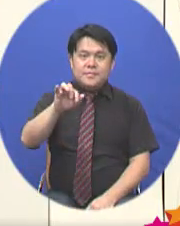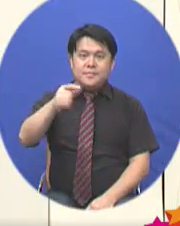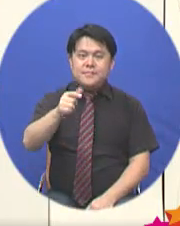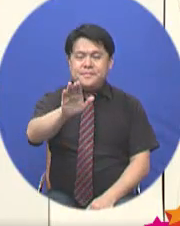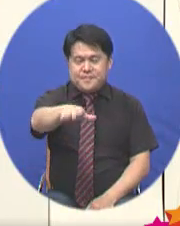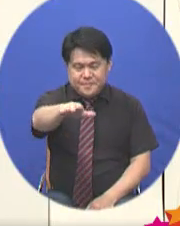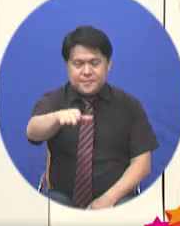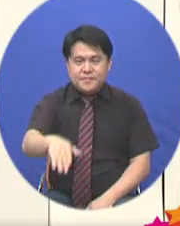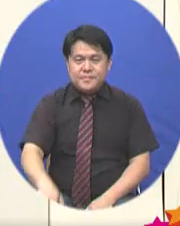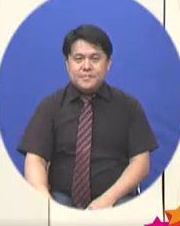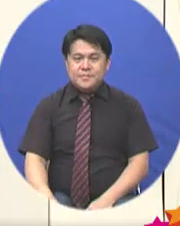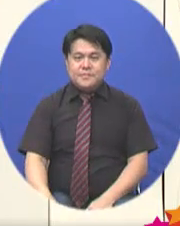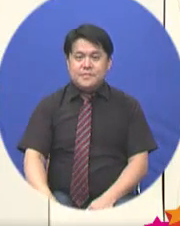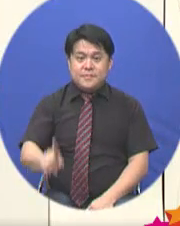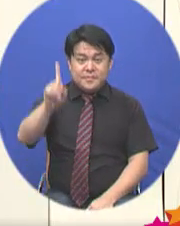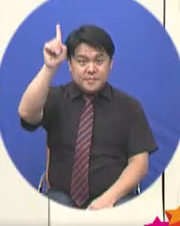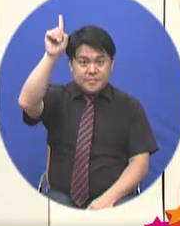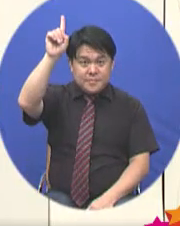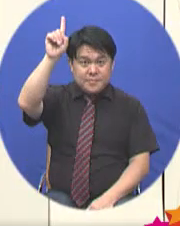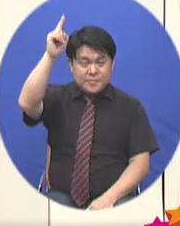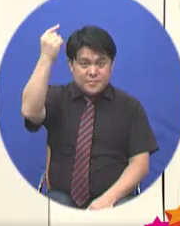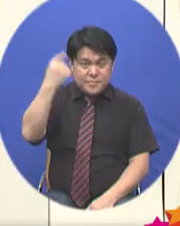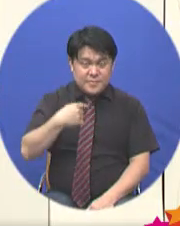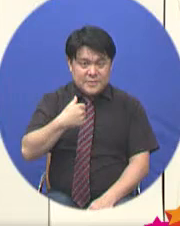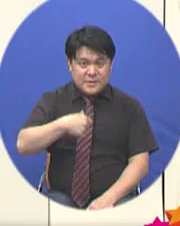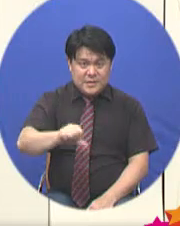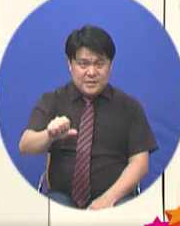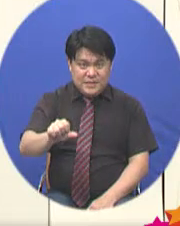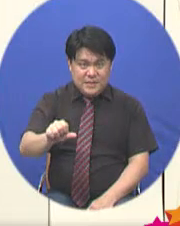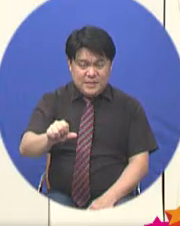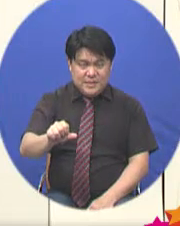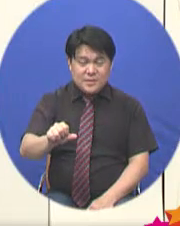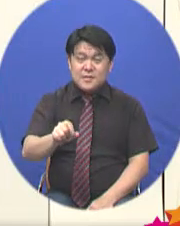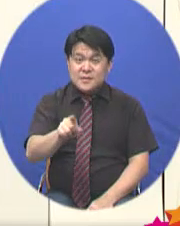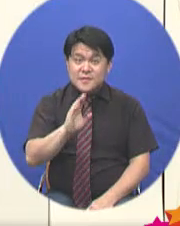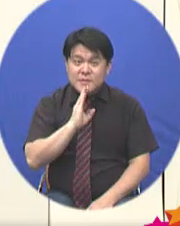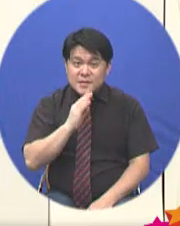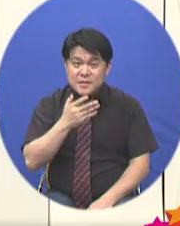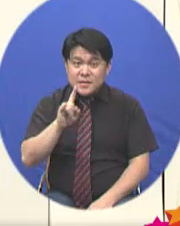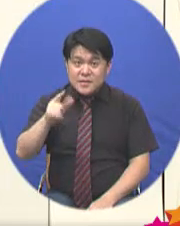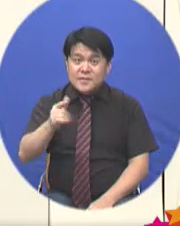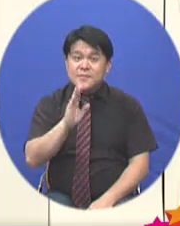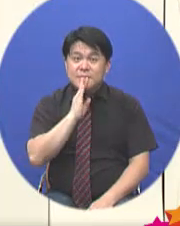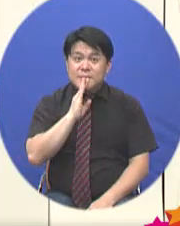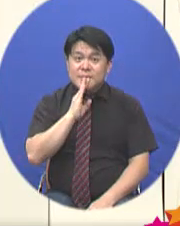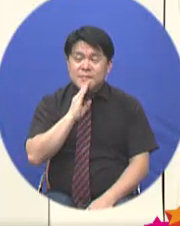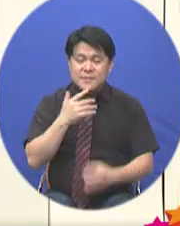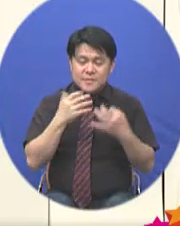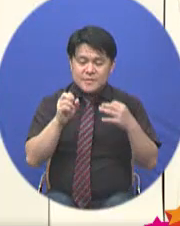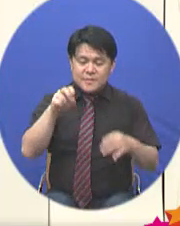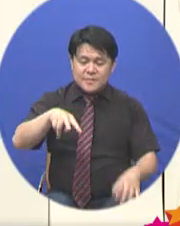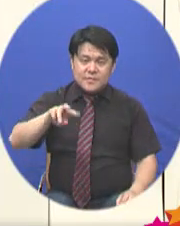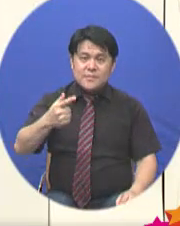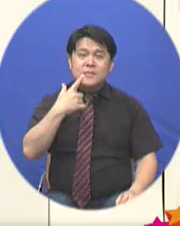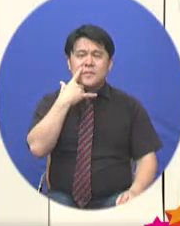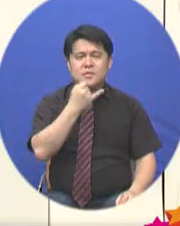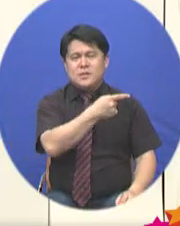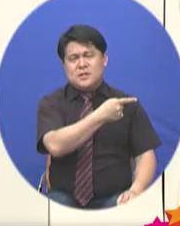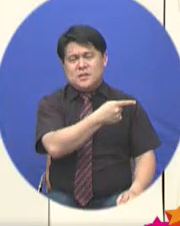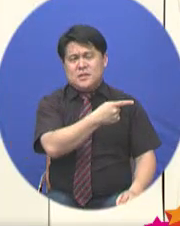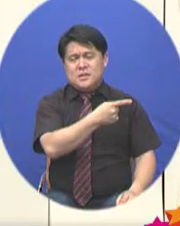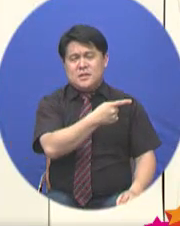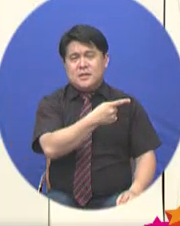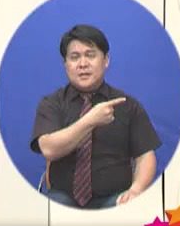태준아. 하늘에서 얻은 우리 태준. 김유순 어머님이